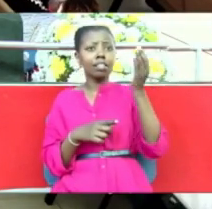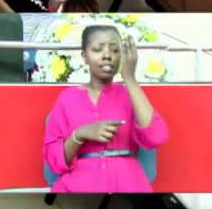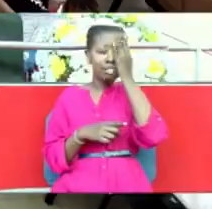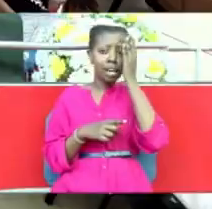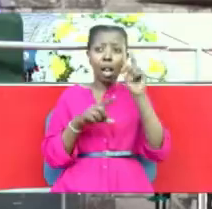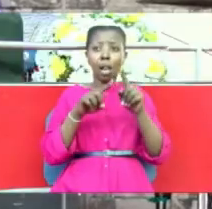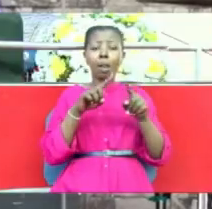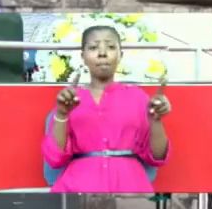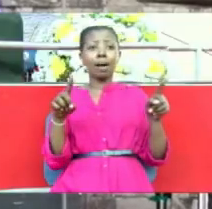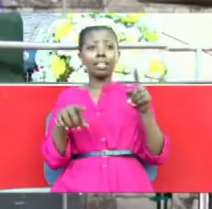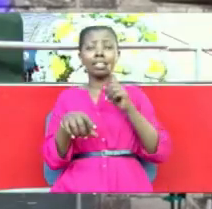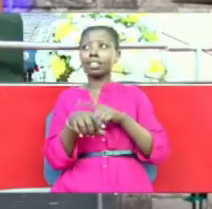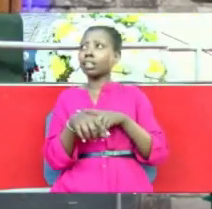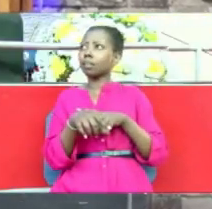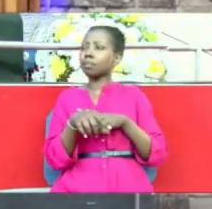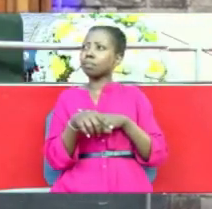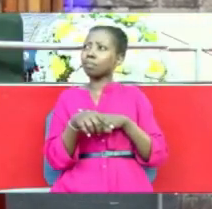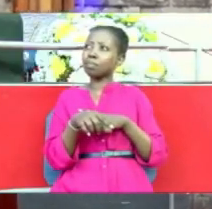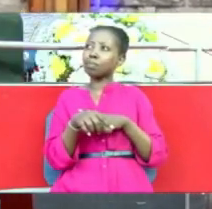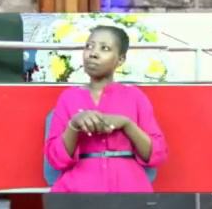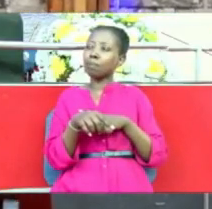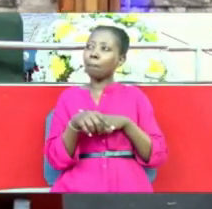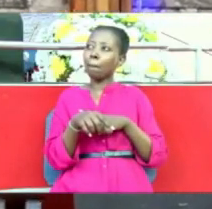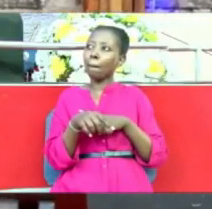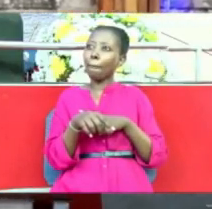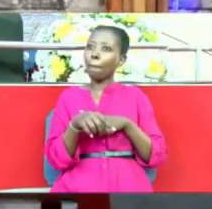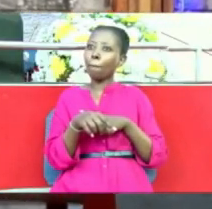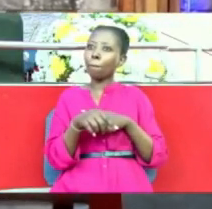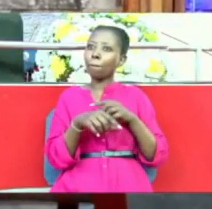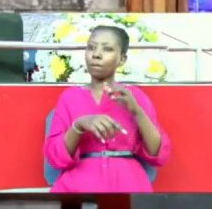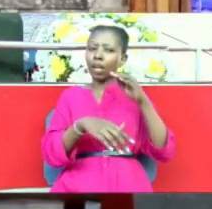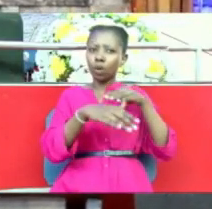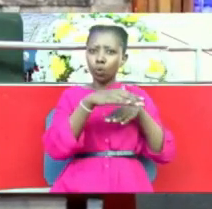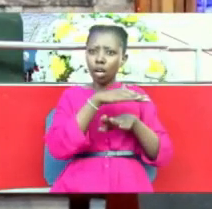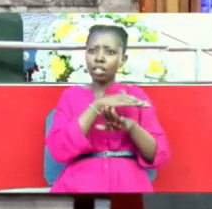Lakini mukienda kibbutz, muone ng'ombe